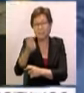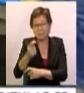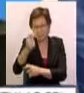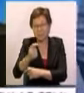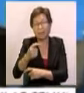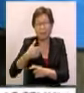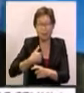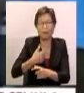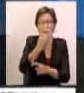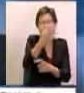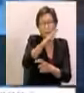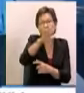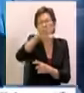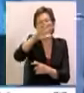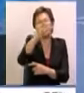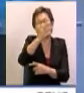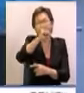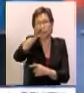bernilai